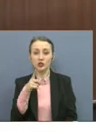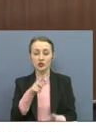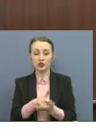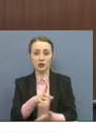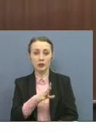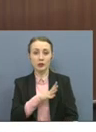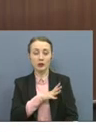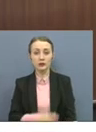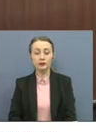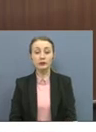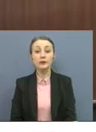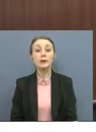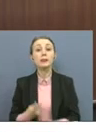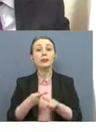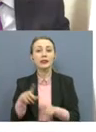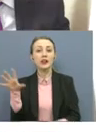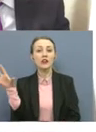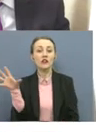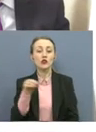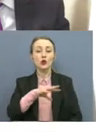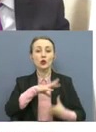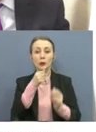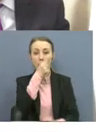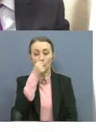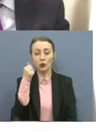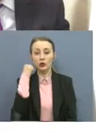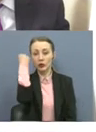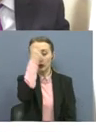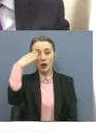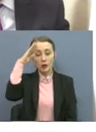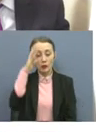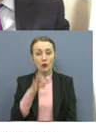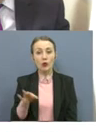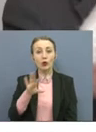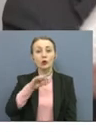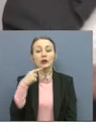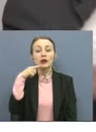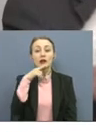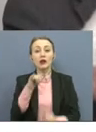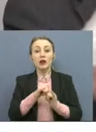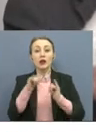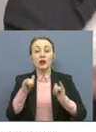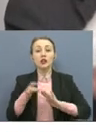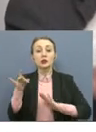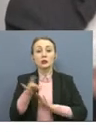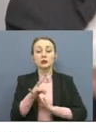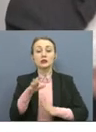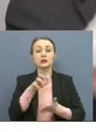бойынша ортаңғы қатардан көрініп отыр. Алайда орынбасарларының құрғақ есебі аймақ басшысының көңілін көншітпеді.